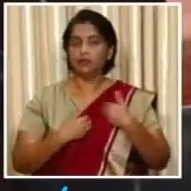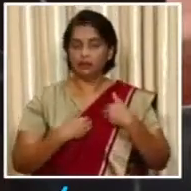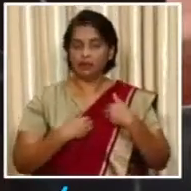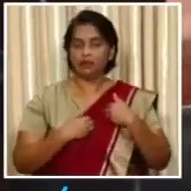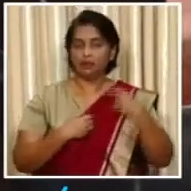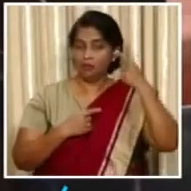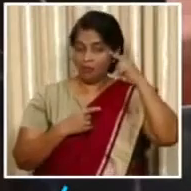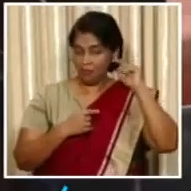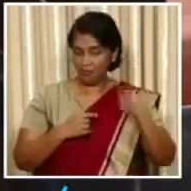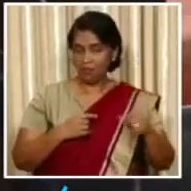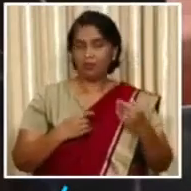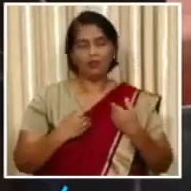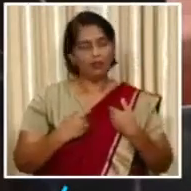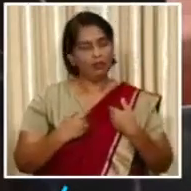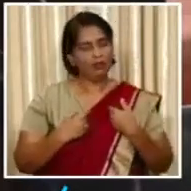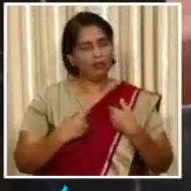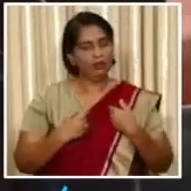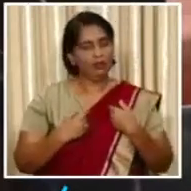இன்று